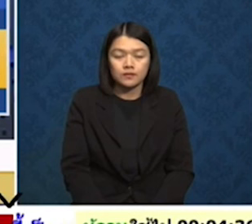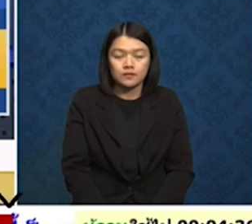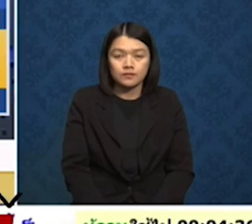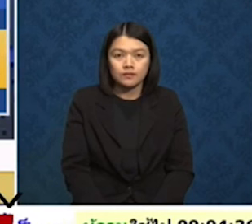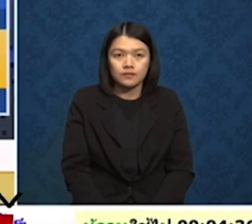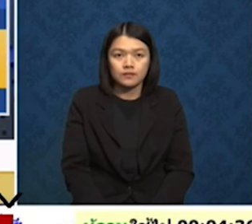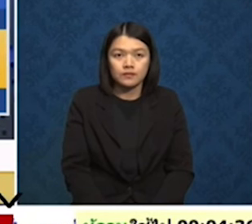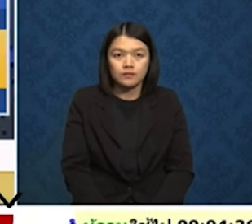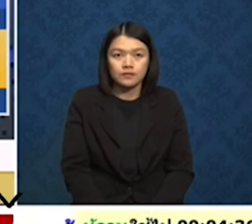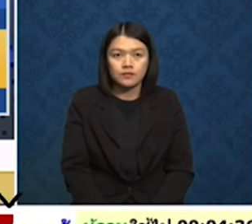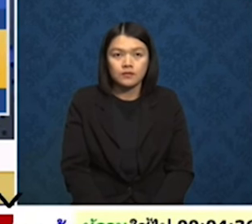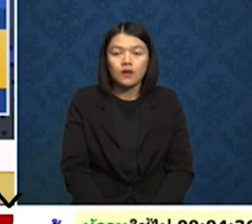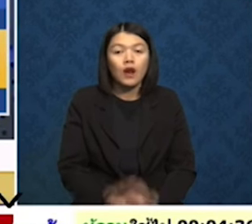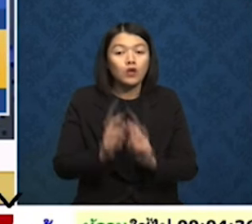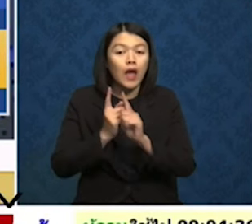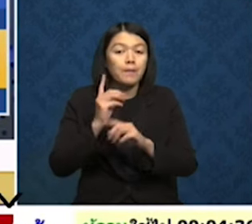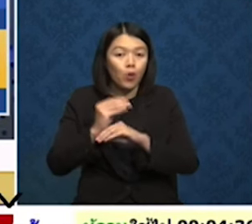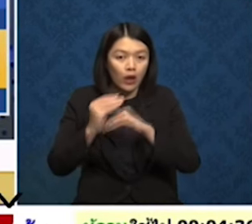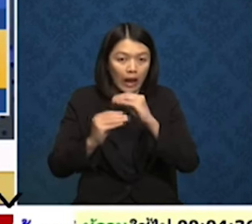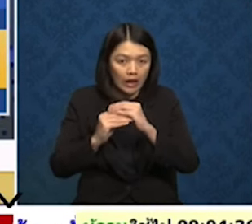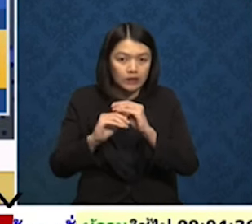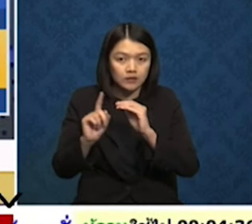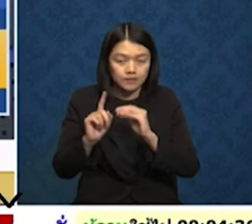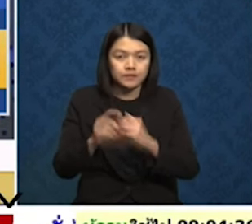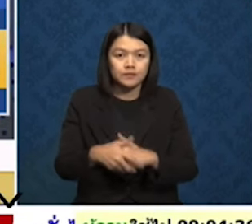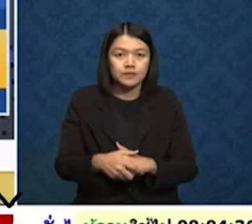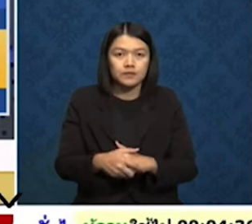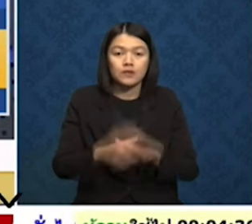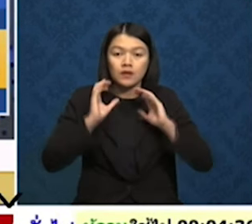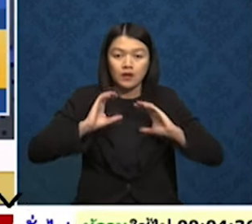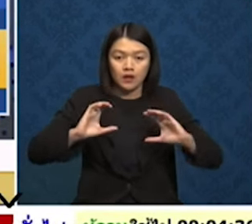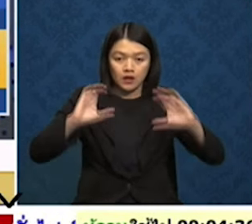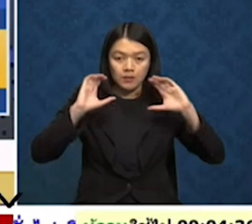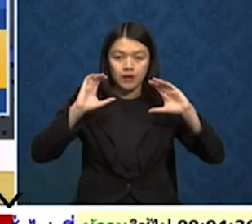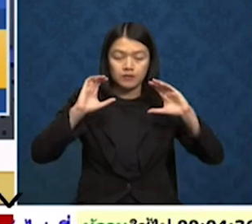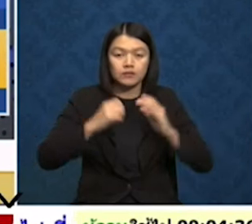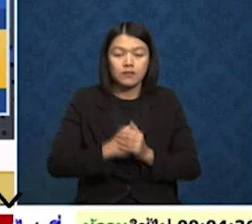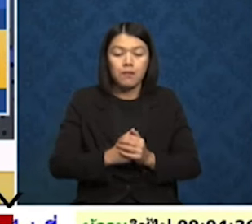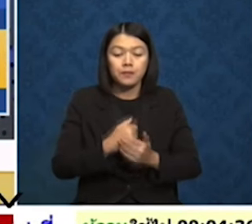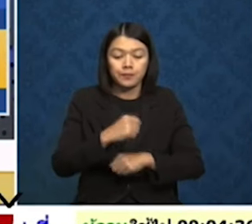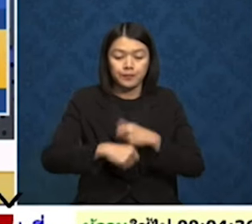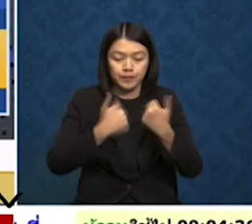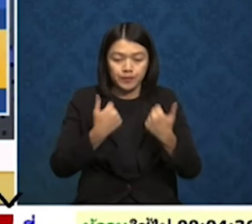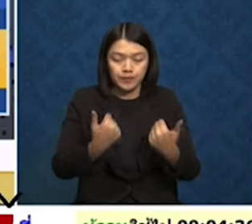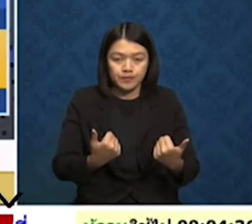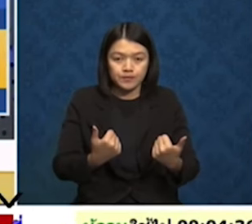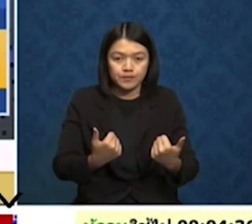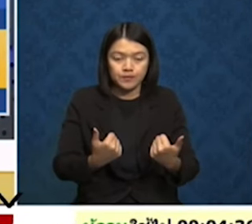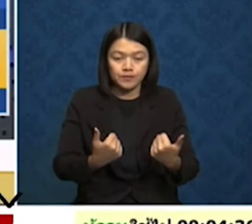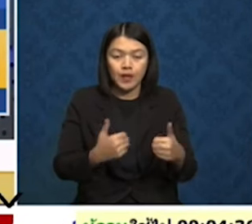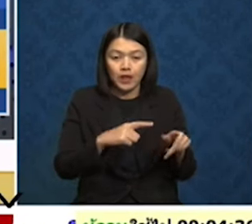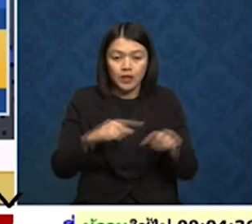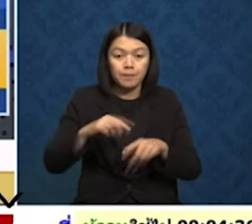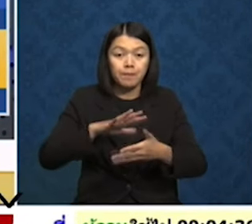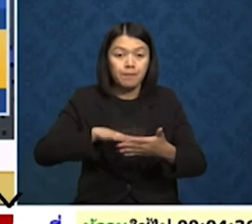การติตามโกรงการ ซึ่งทางรฐบาลปีนี้เราได้เตรยมแผ